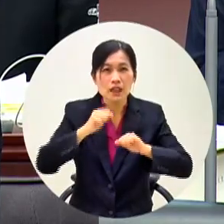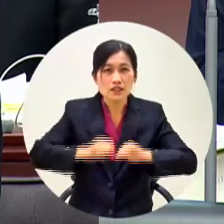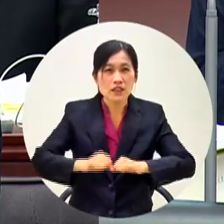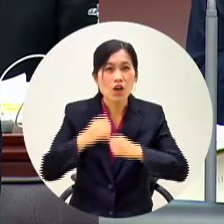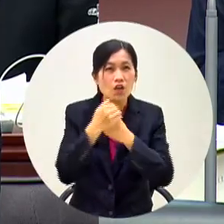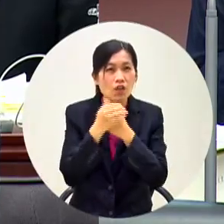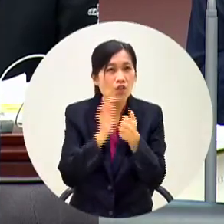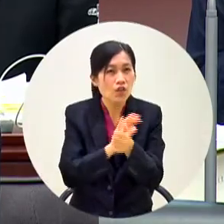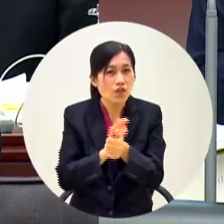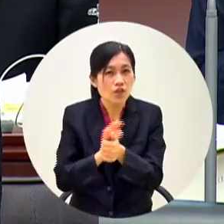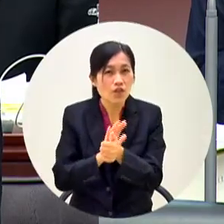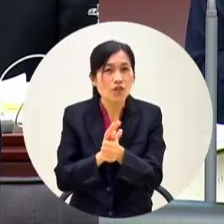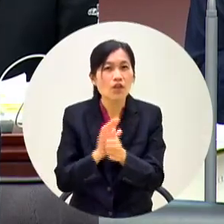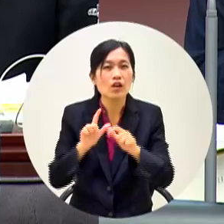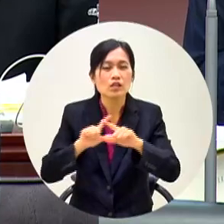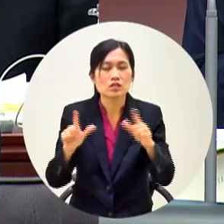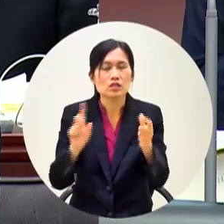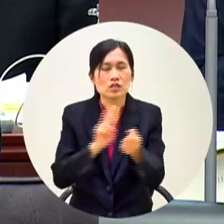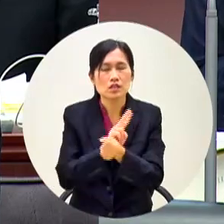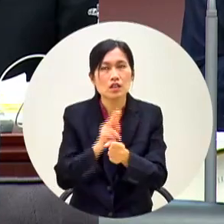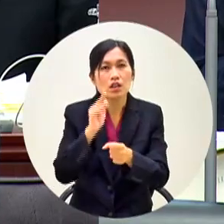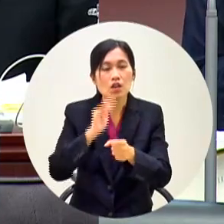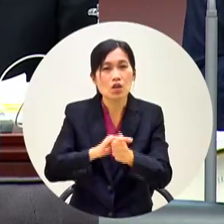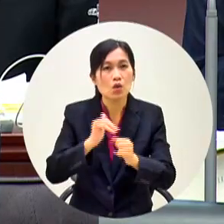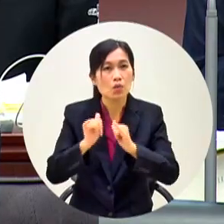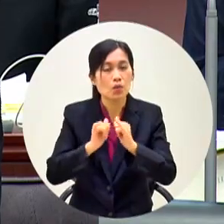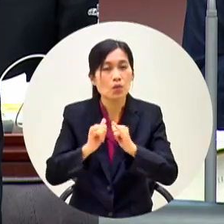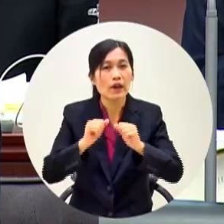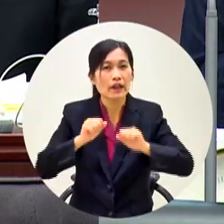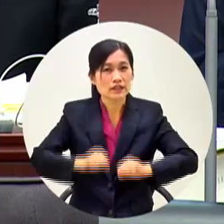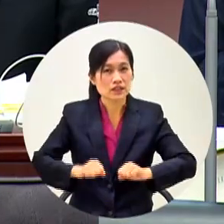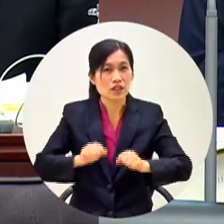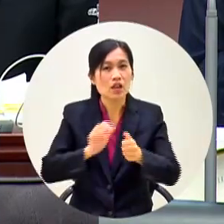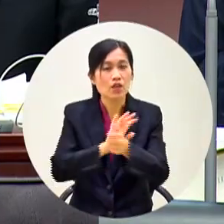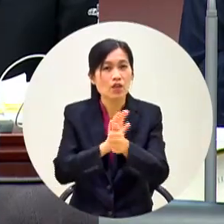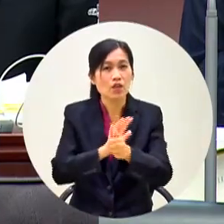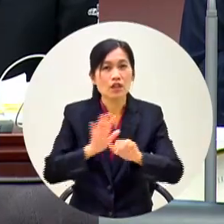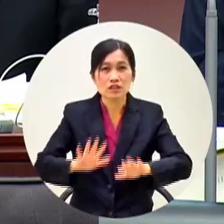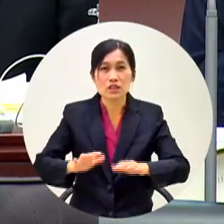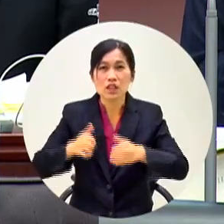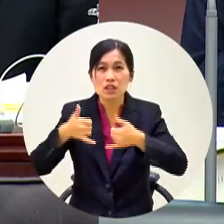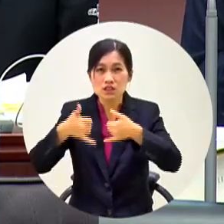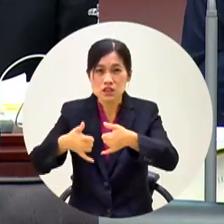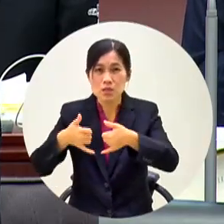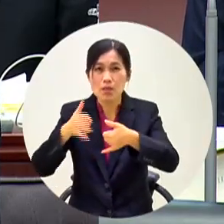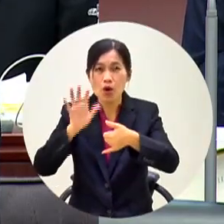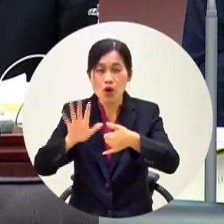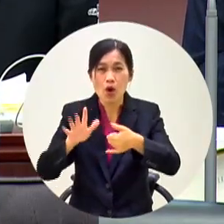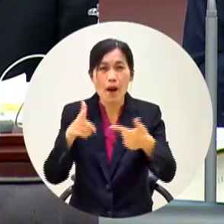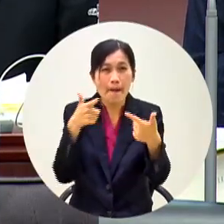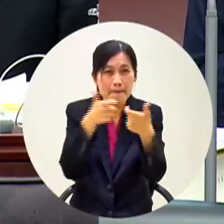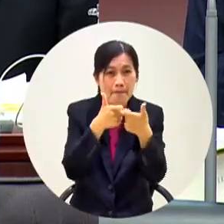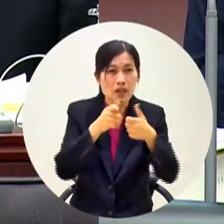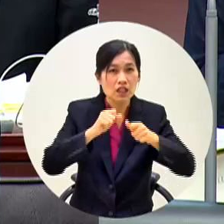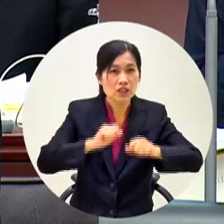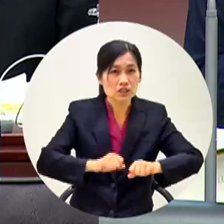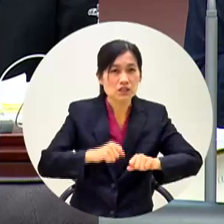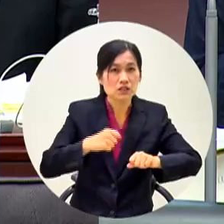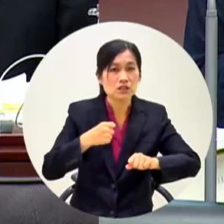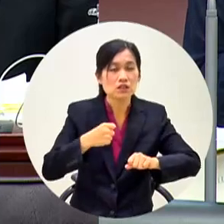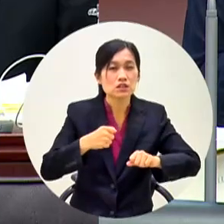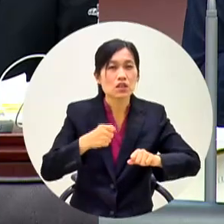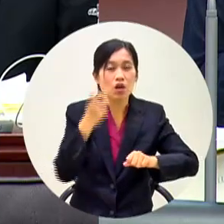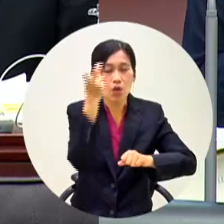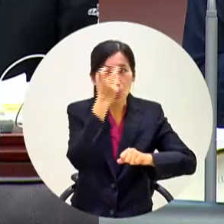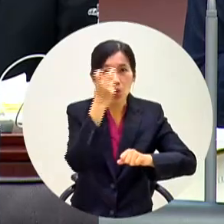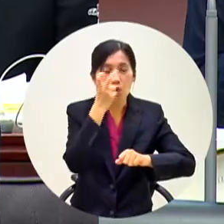居民我们会提供这个健康的这个服务，因为现在有健保。所以我们要搭配一些健康检查，来对于我